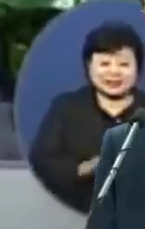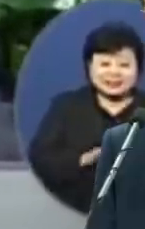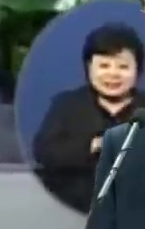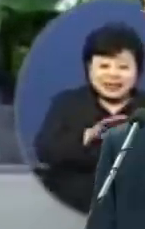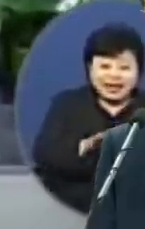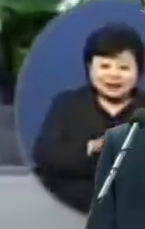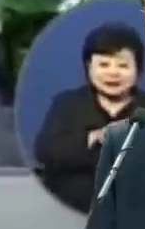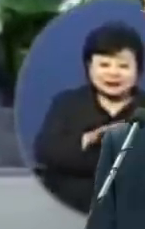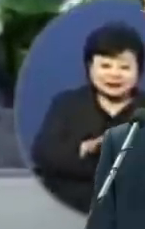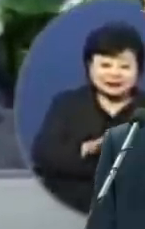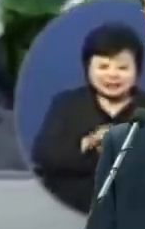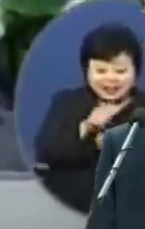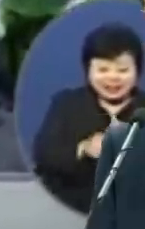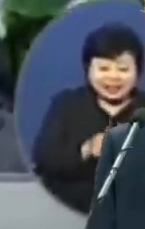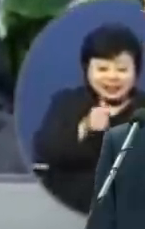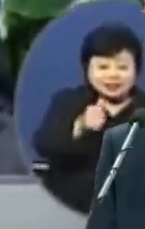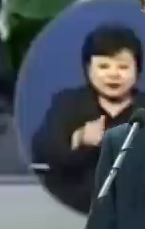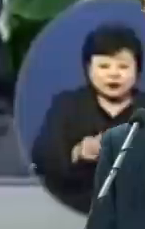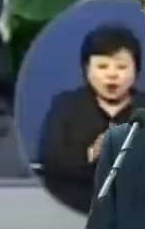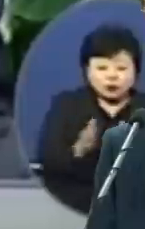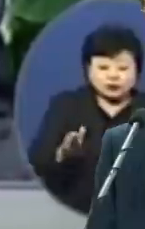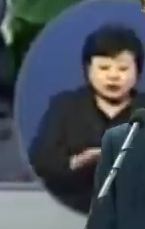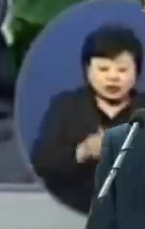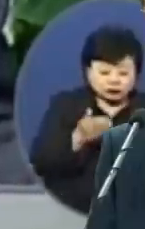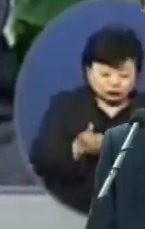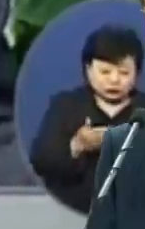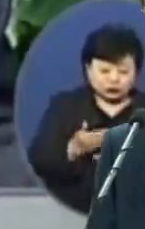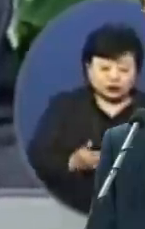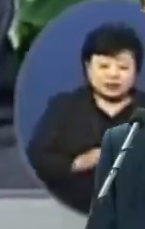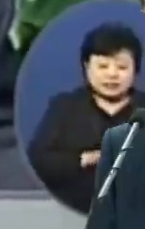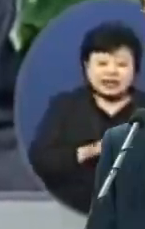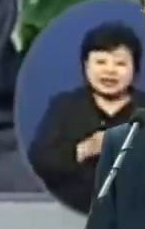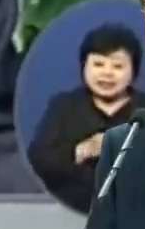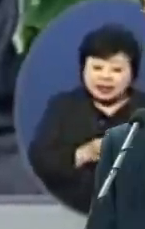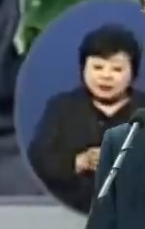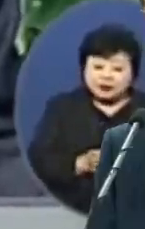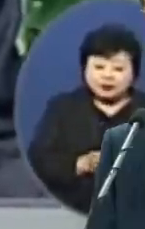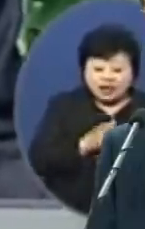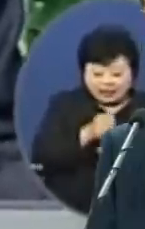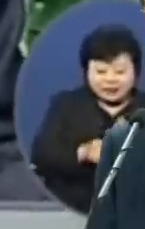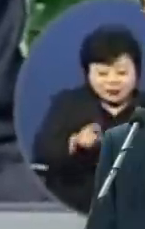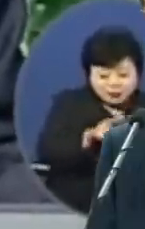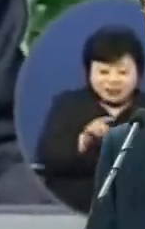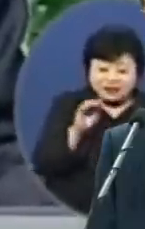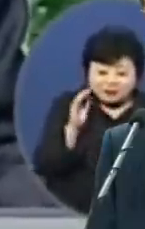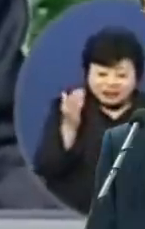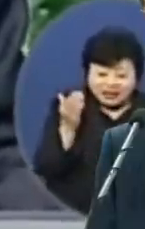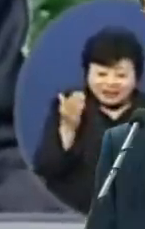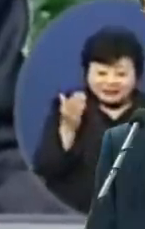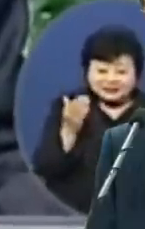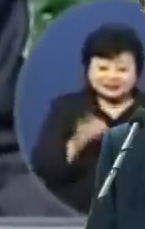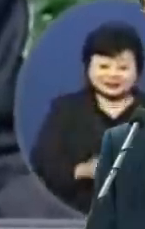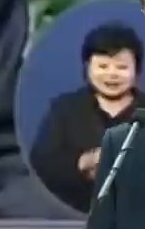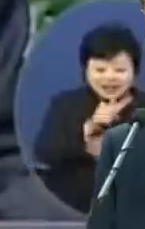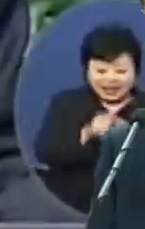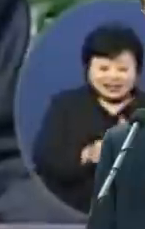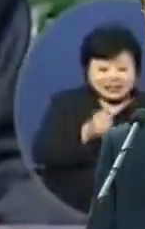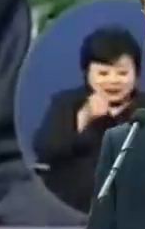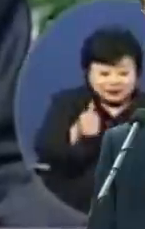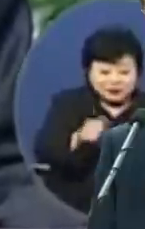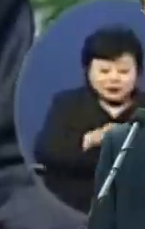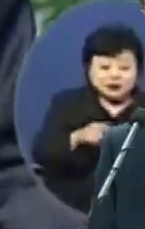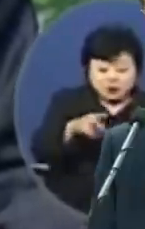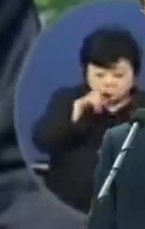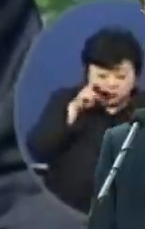사랑은 하나님께로부터 우리를 사랑하는 것이고 사랑하기 때문에 우리가 하나님을 믿을 수 있는 것입니다. 하나님이